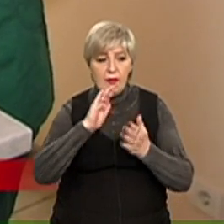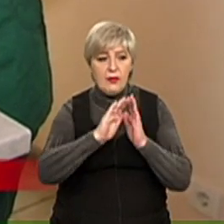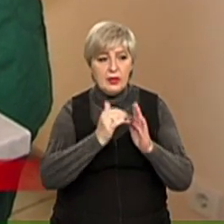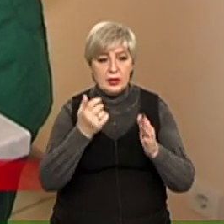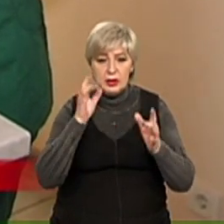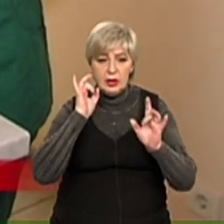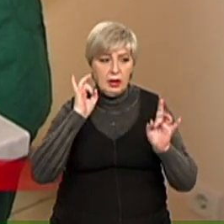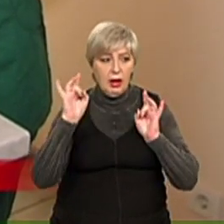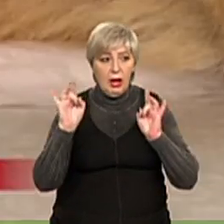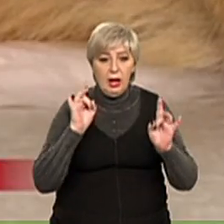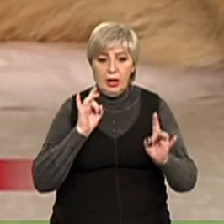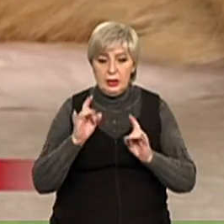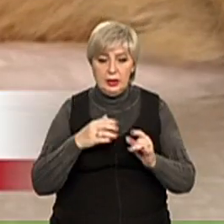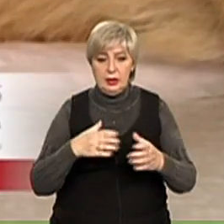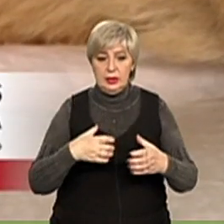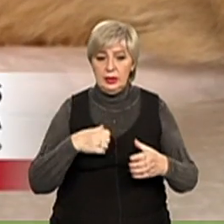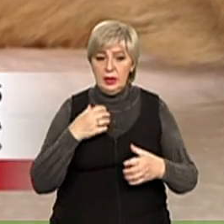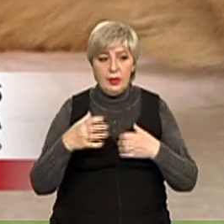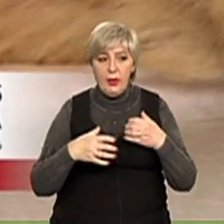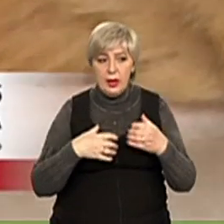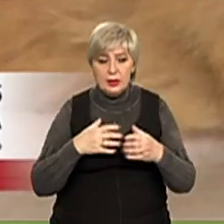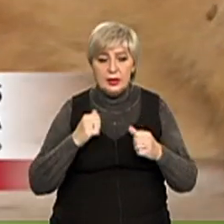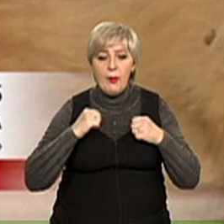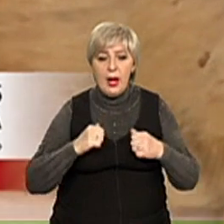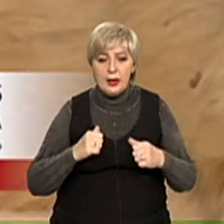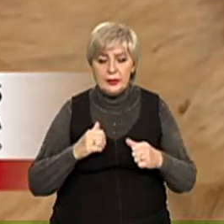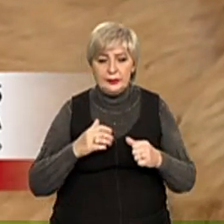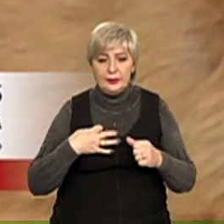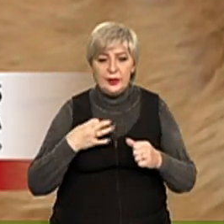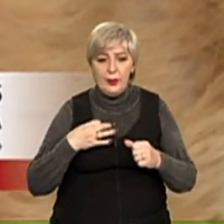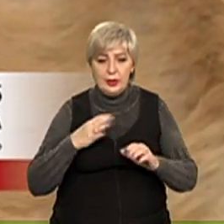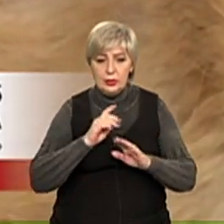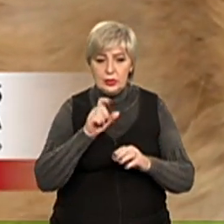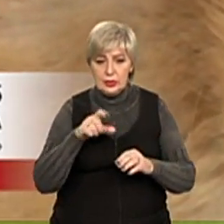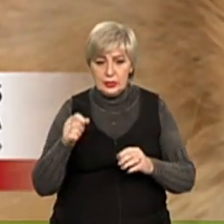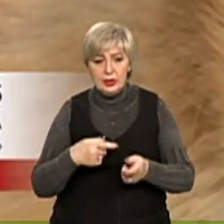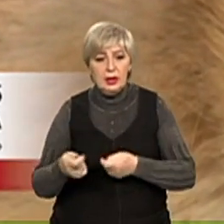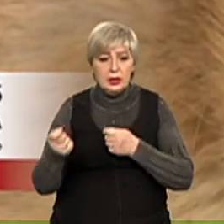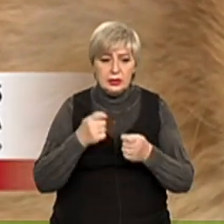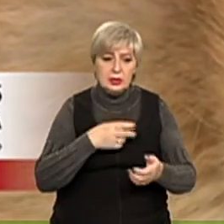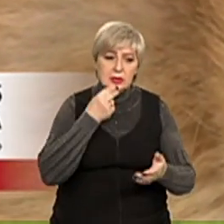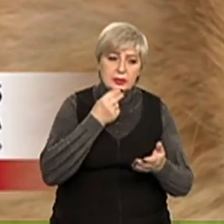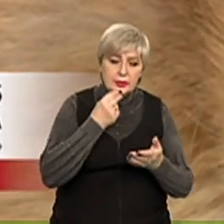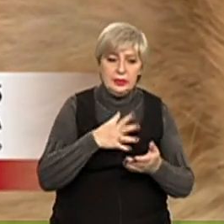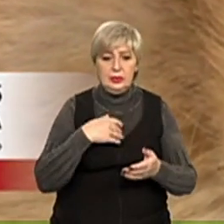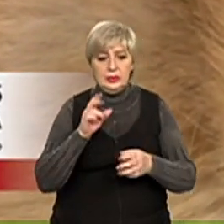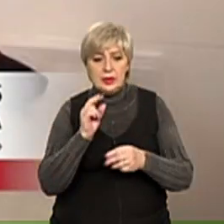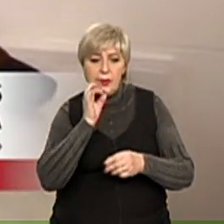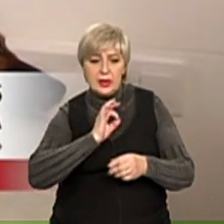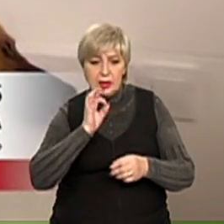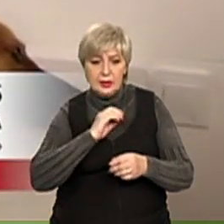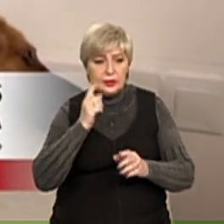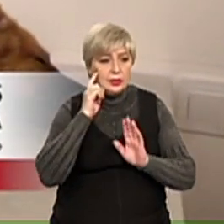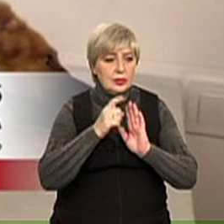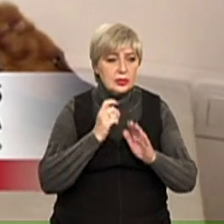резонанс у соцмережах. Небайдужі дніпряни несуть до клініки каші, пелюшки, медикаменти. Телефонують, щоб дізнатися про стан